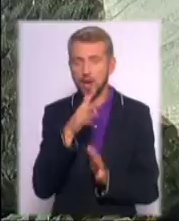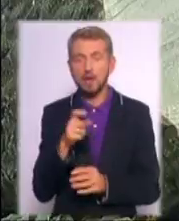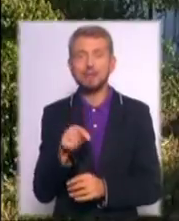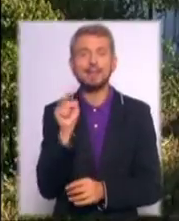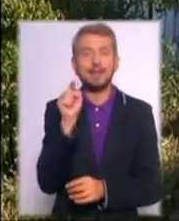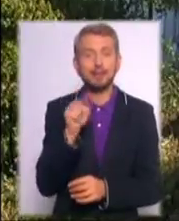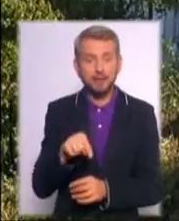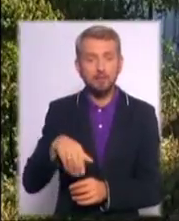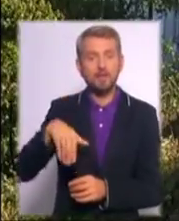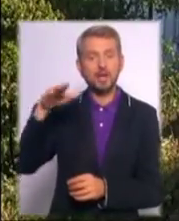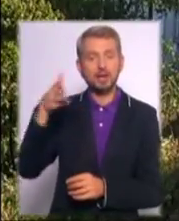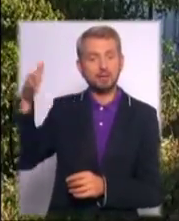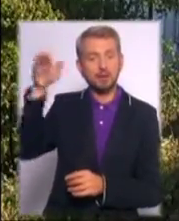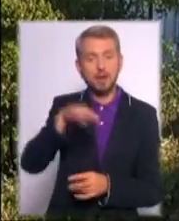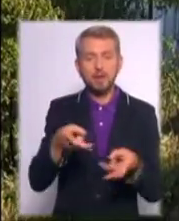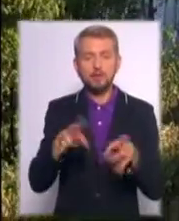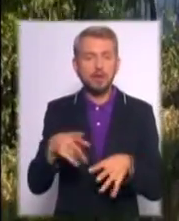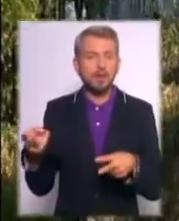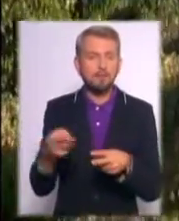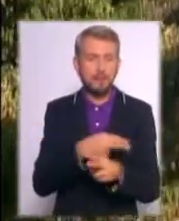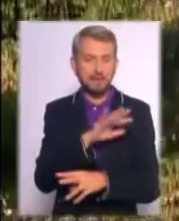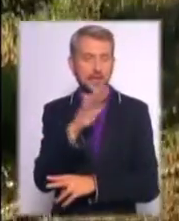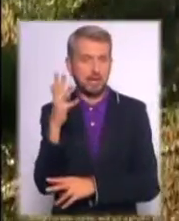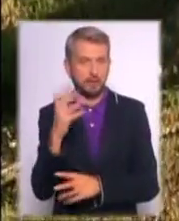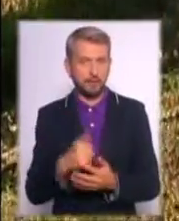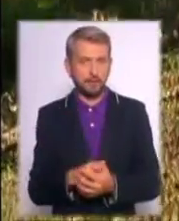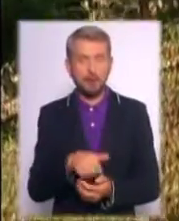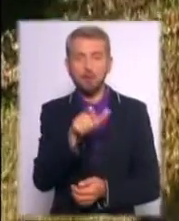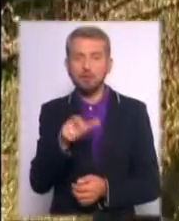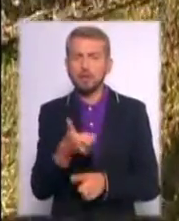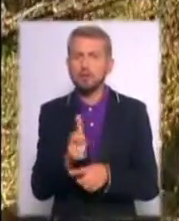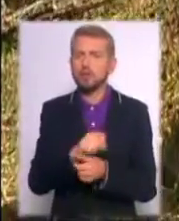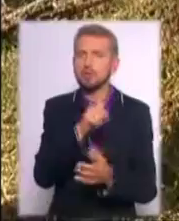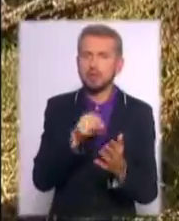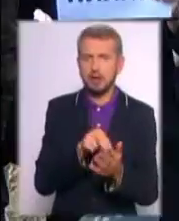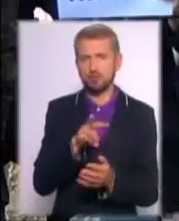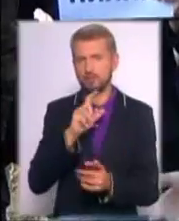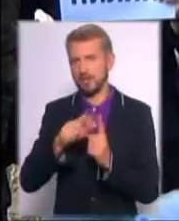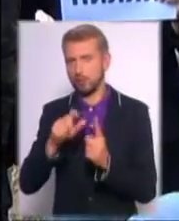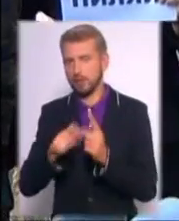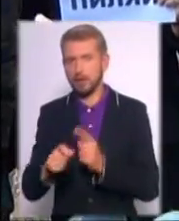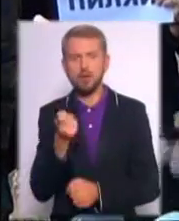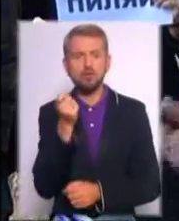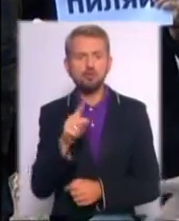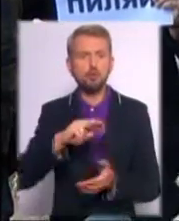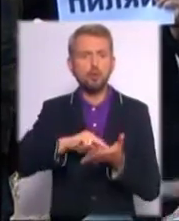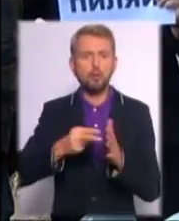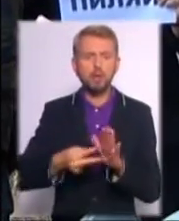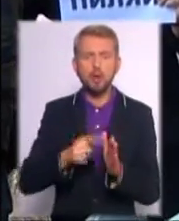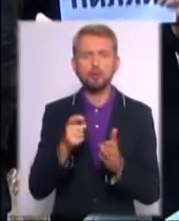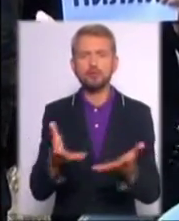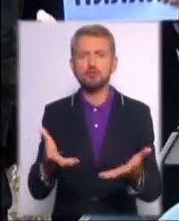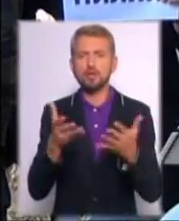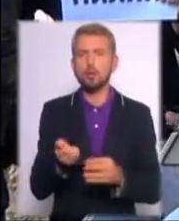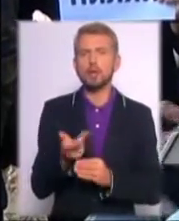Старокиївської гори залишається без значної кількості зелених насаджень. В людей більше питань, ніж відповідей. Жодного плану з чіткою